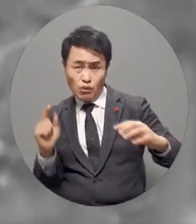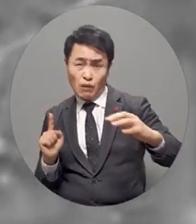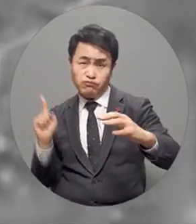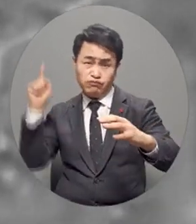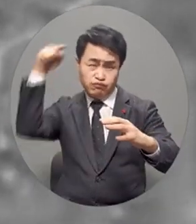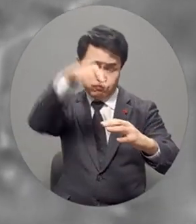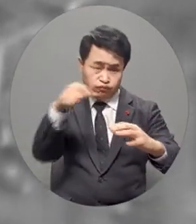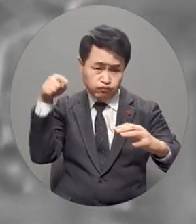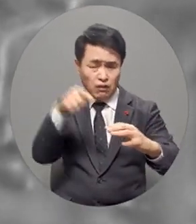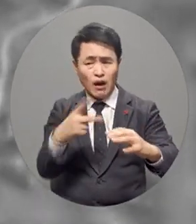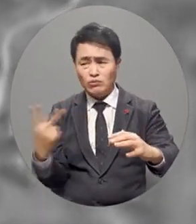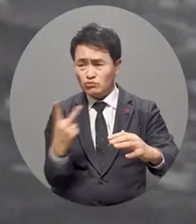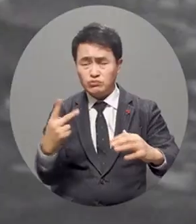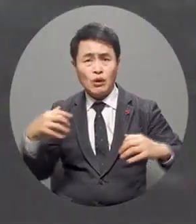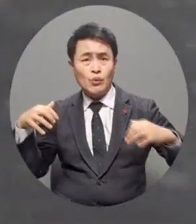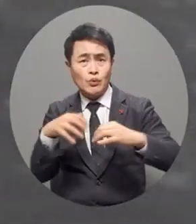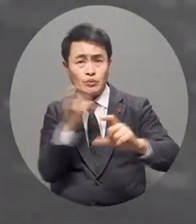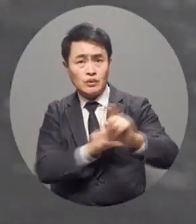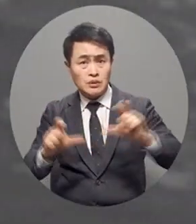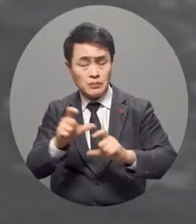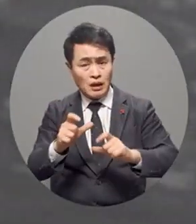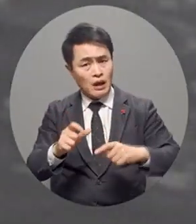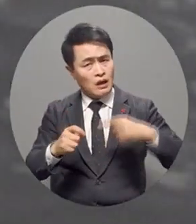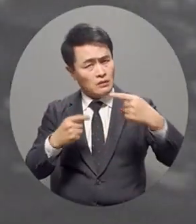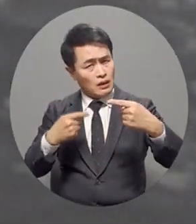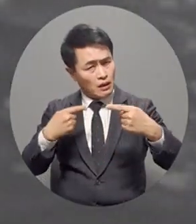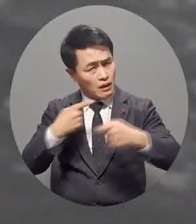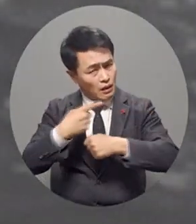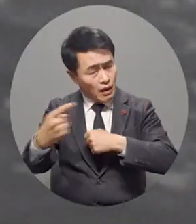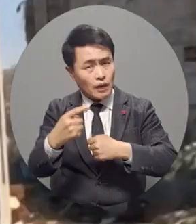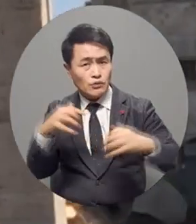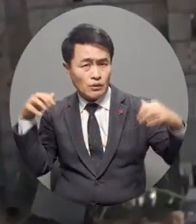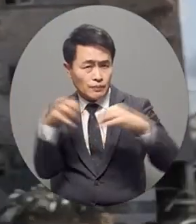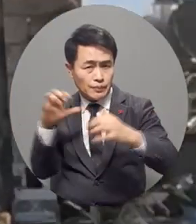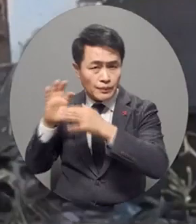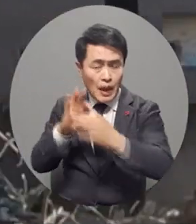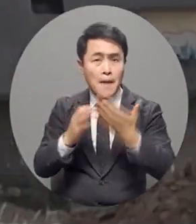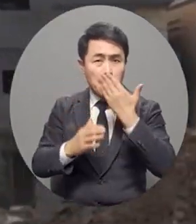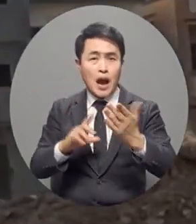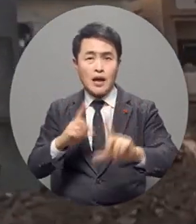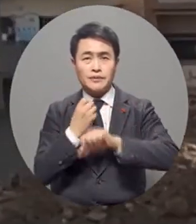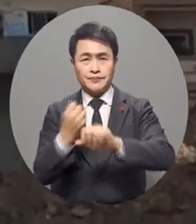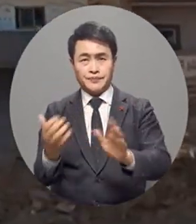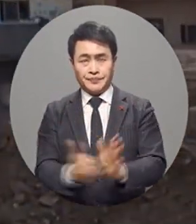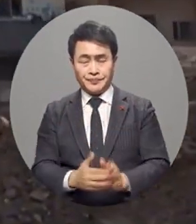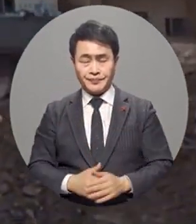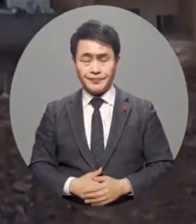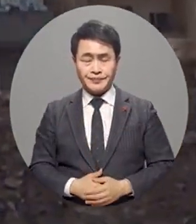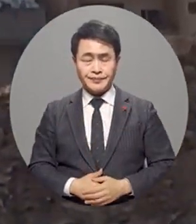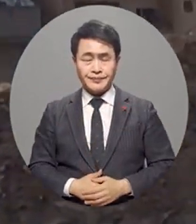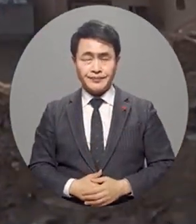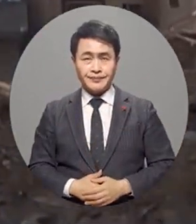교전도 격화되고 있어 새해에도 포성은 잦아들지 않을 것으로 보입니다. MBC 뉴스 유경입니다.